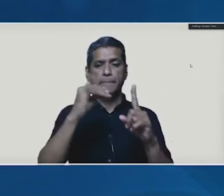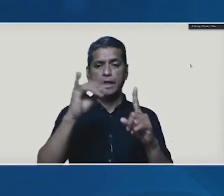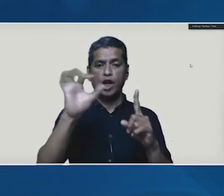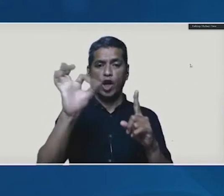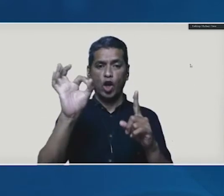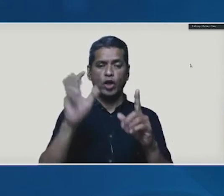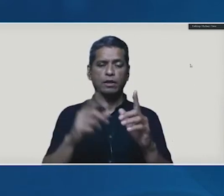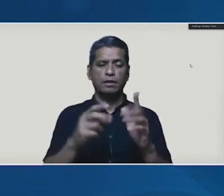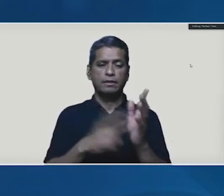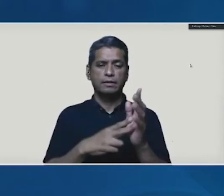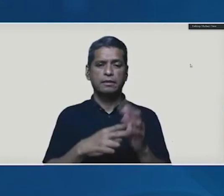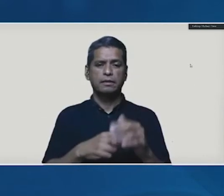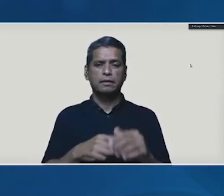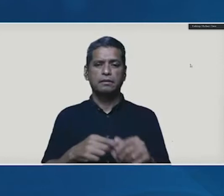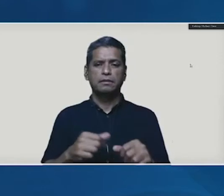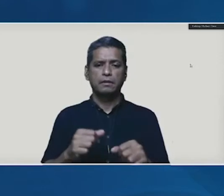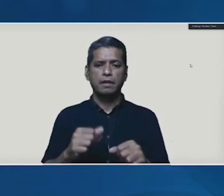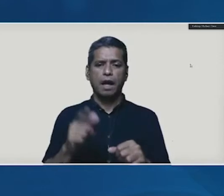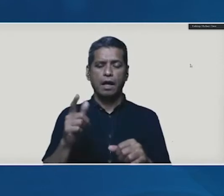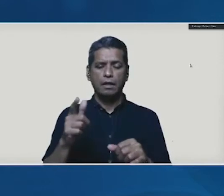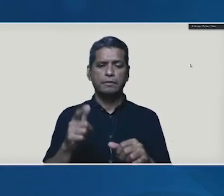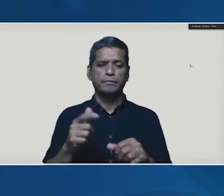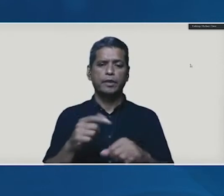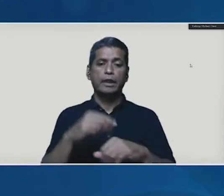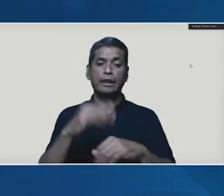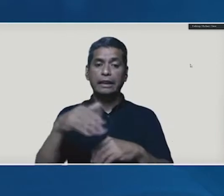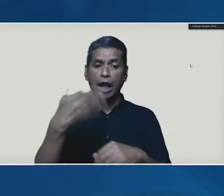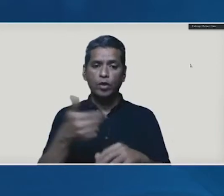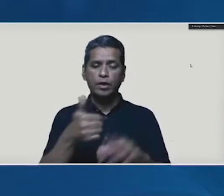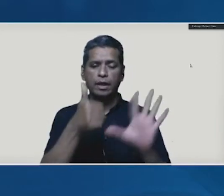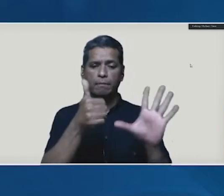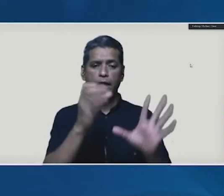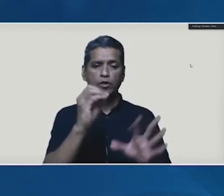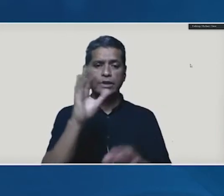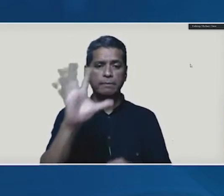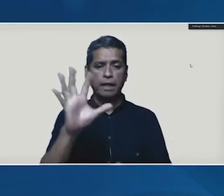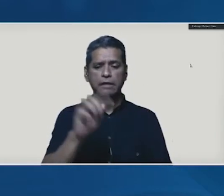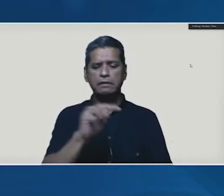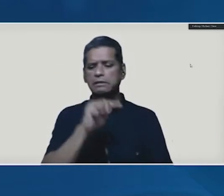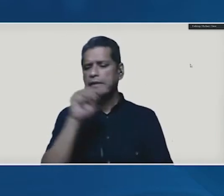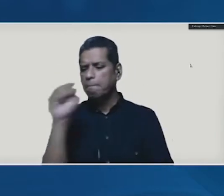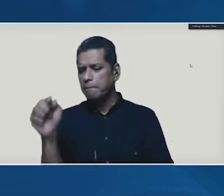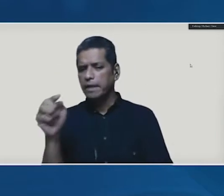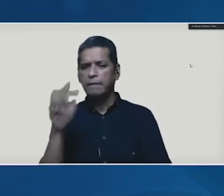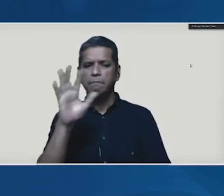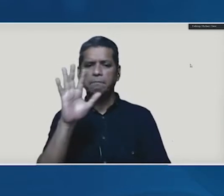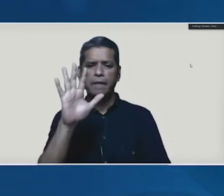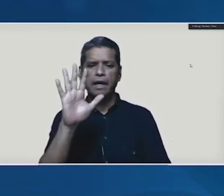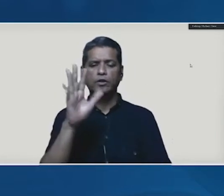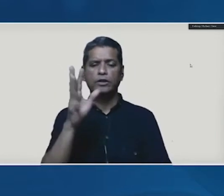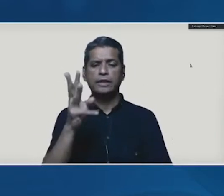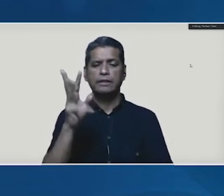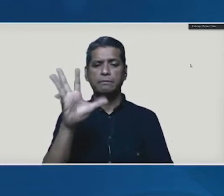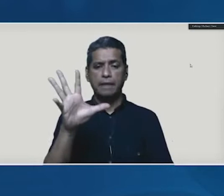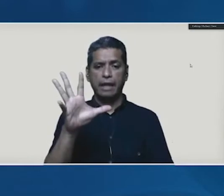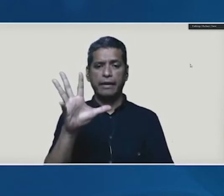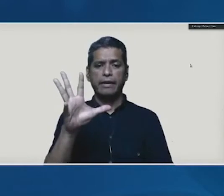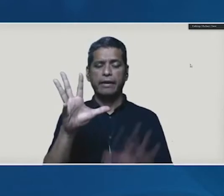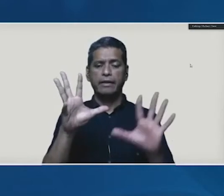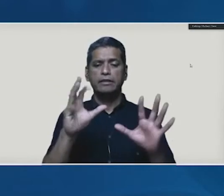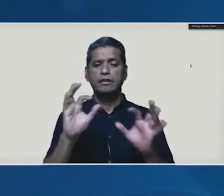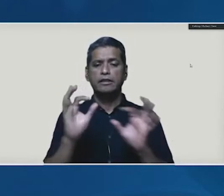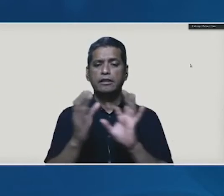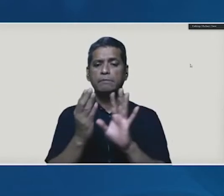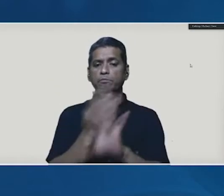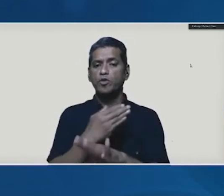dan tahun 651 by tahun 539 sebelum masehi kerajaan